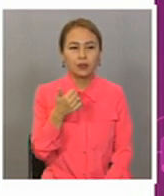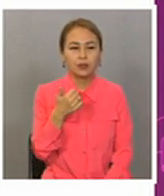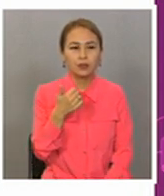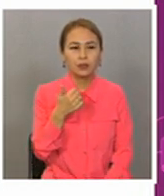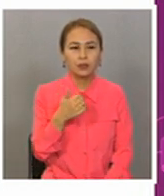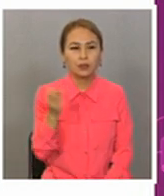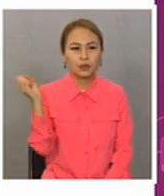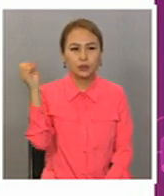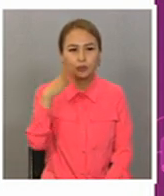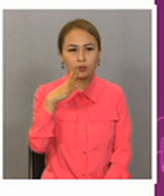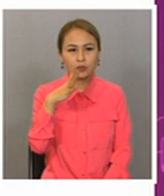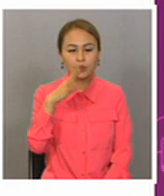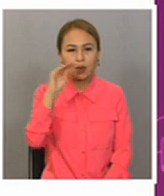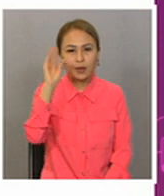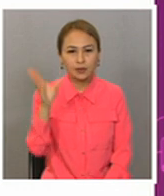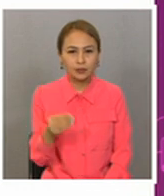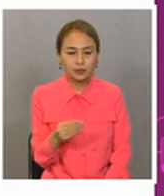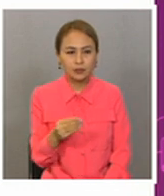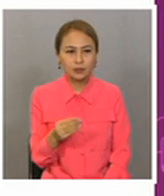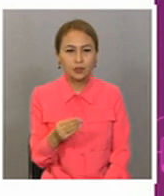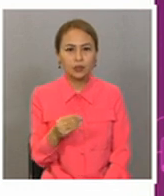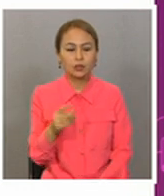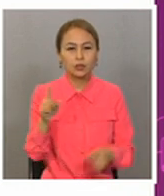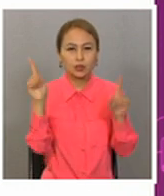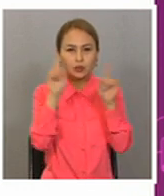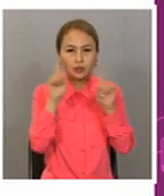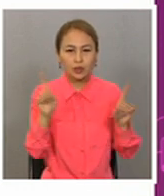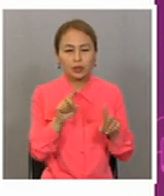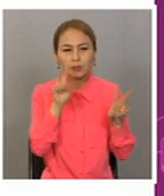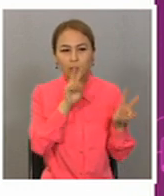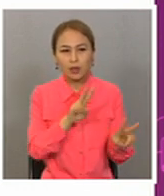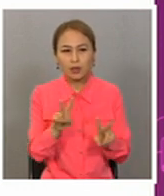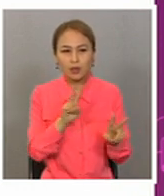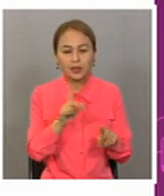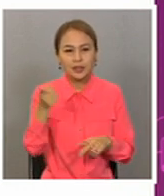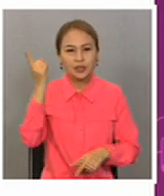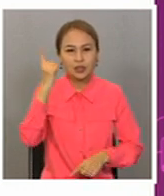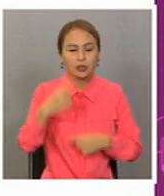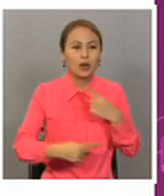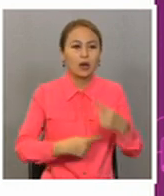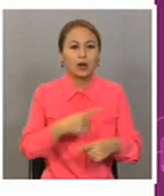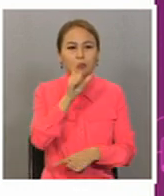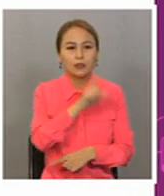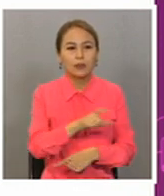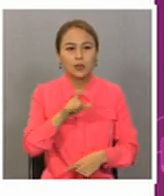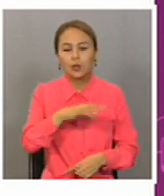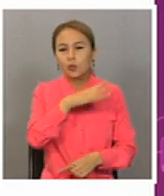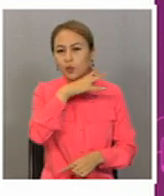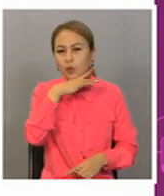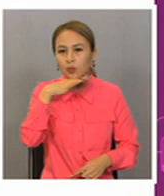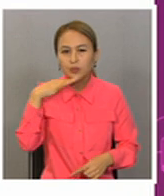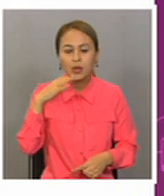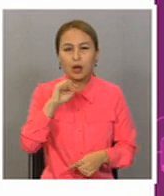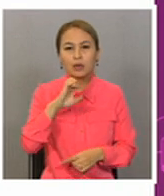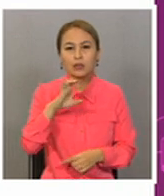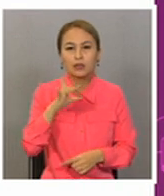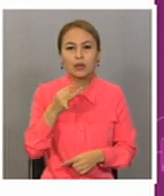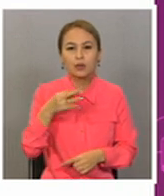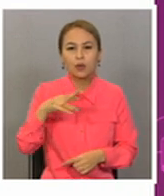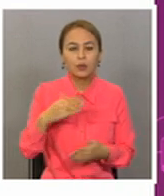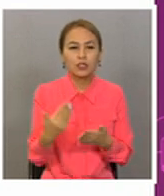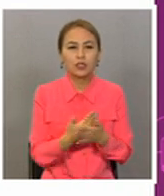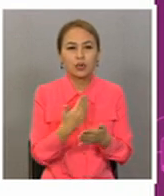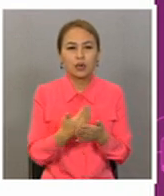күнді, айды және жұлдыздарды бақылау ежелгі адамдарға көп деген астрономиялық жаңалыға